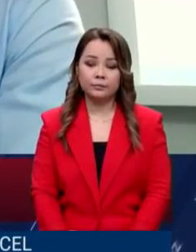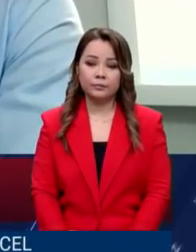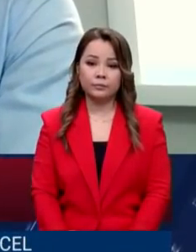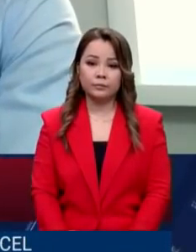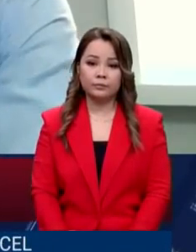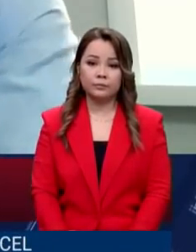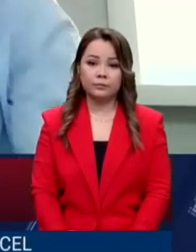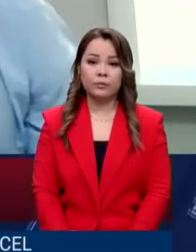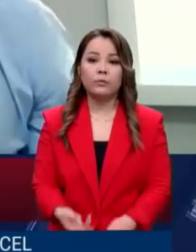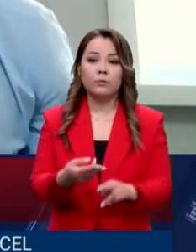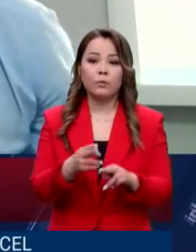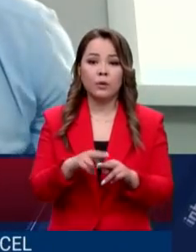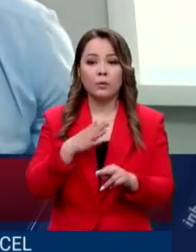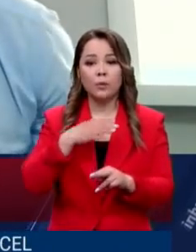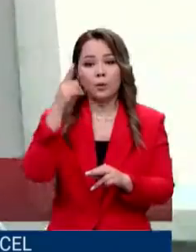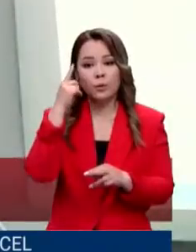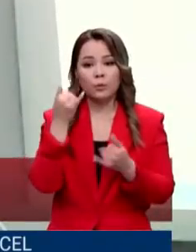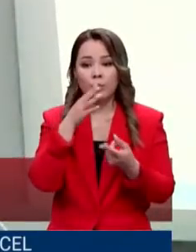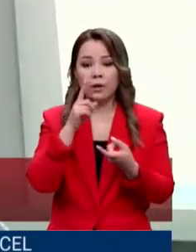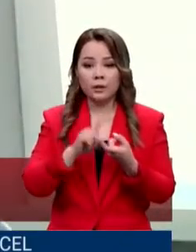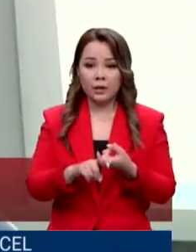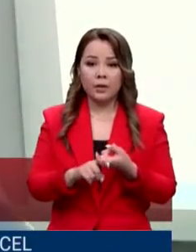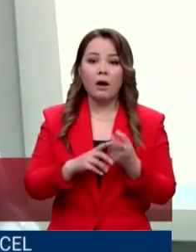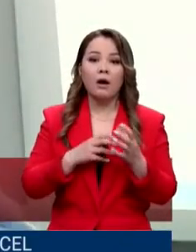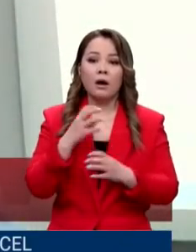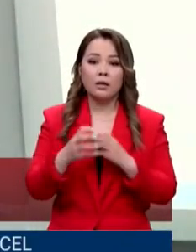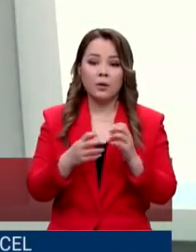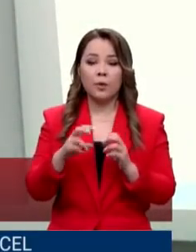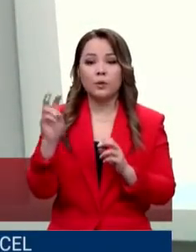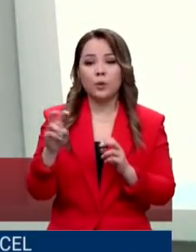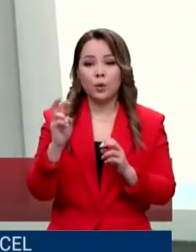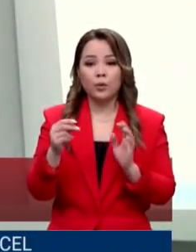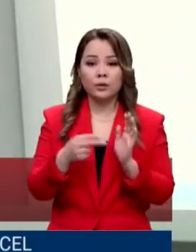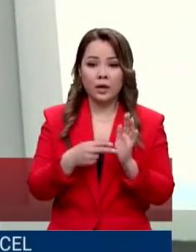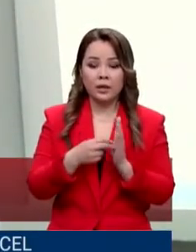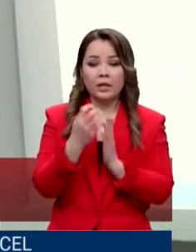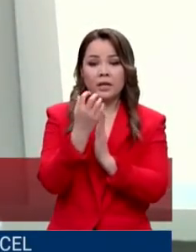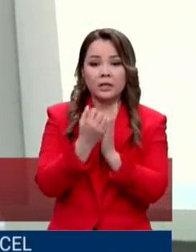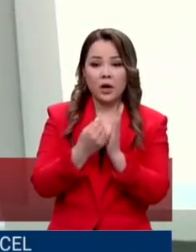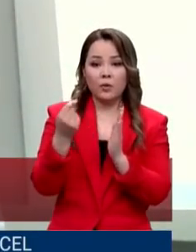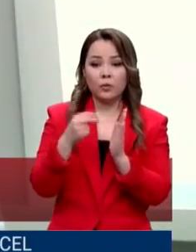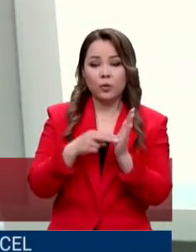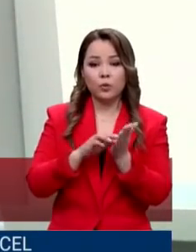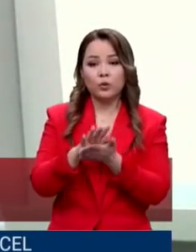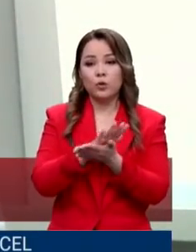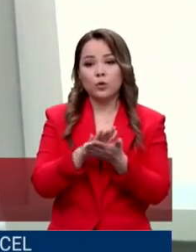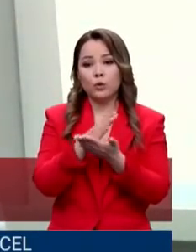Рахмет. Менің ойымша, қазіргі уақытта әлемде долларға күшті баламалы резервтік валютасы